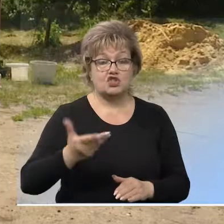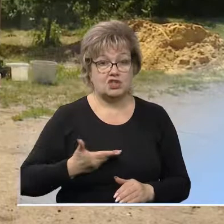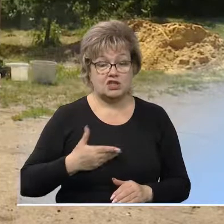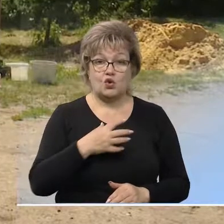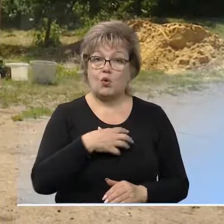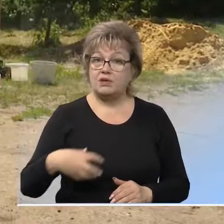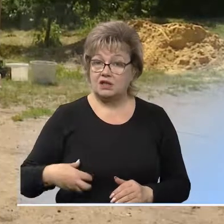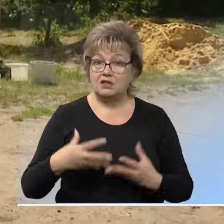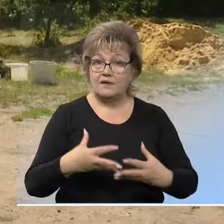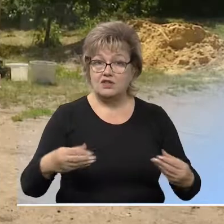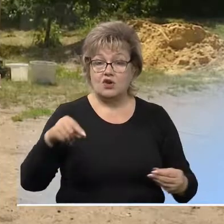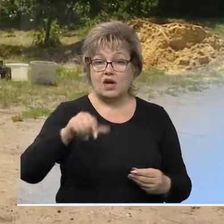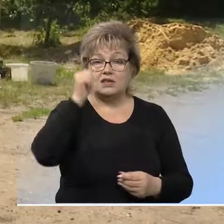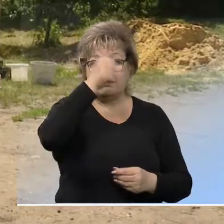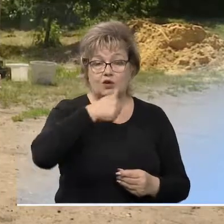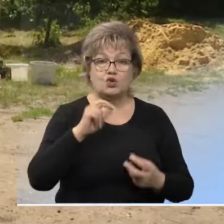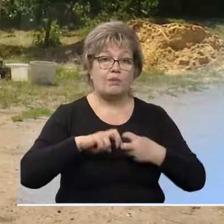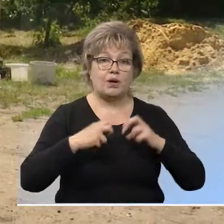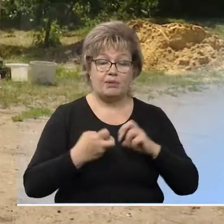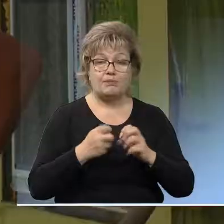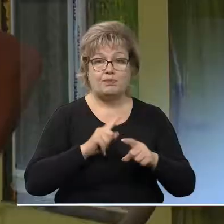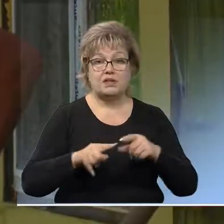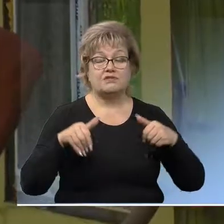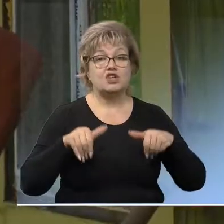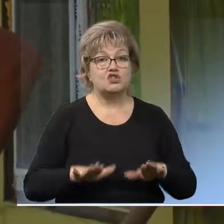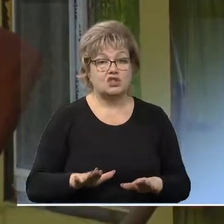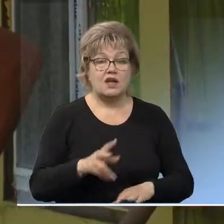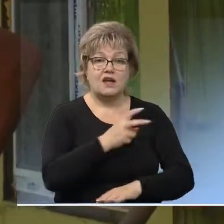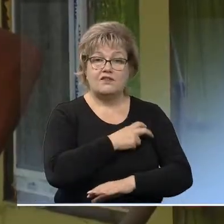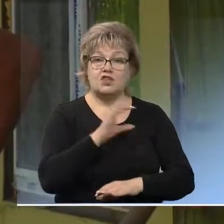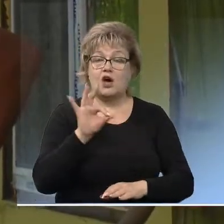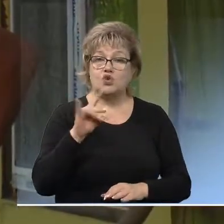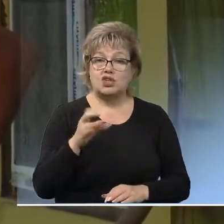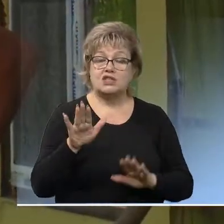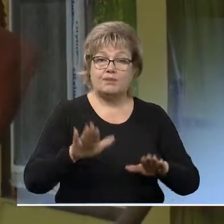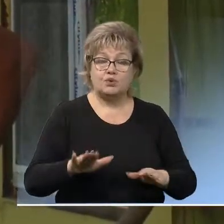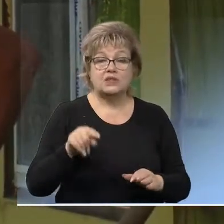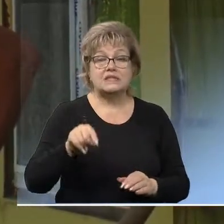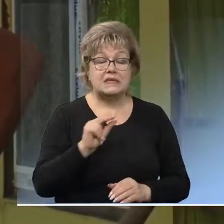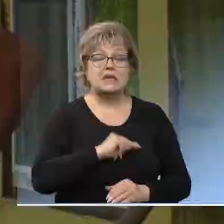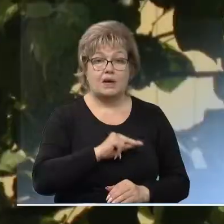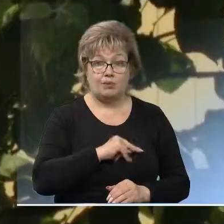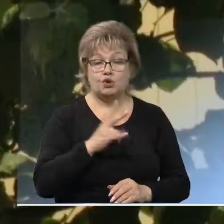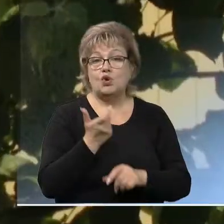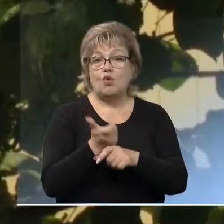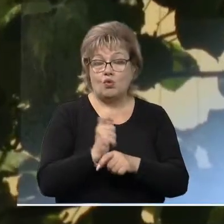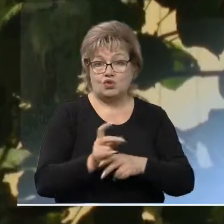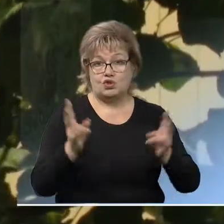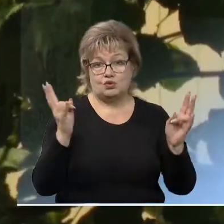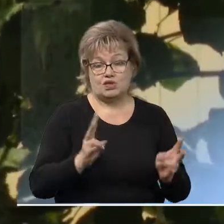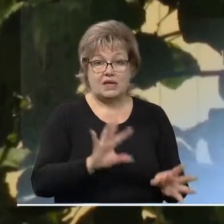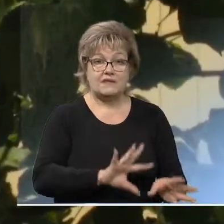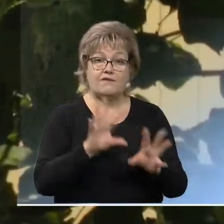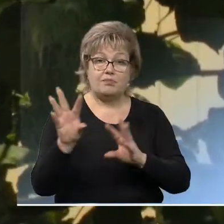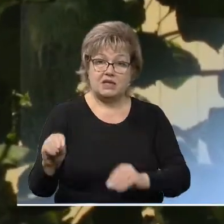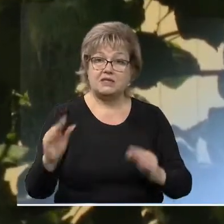местной жительницы к губернатору весной этого года проблема оперативно решилась. Фельдшерско-акушерский пункт здесь работает, но очень